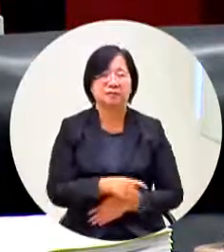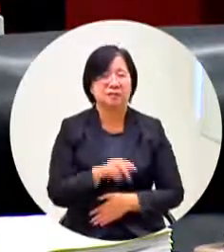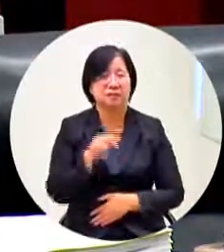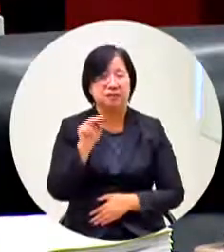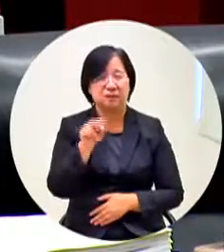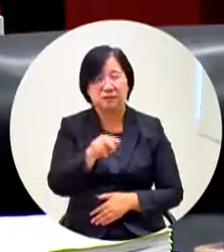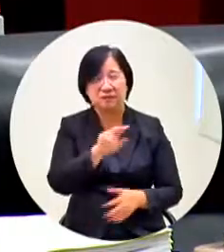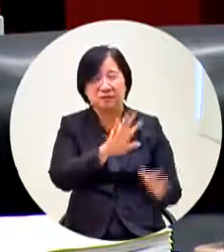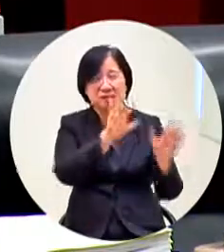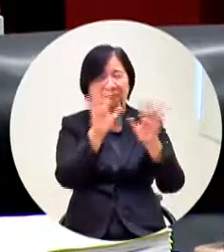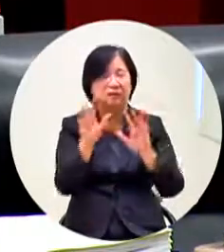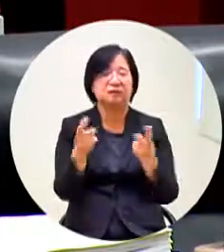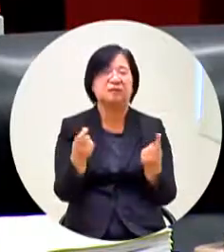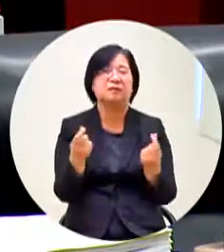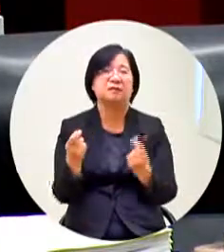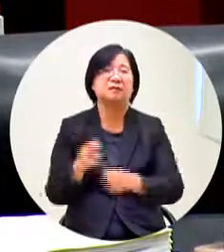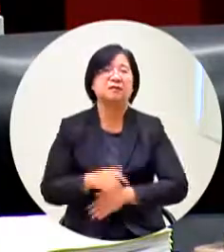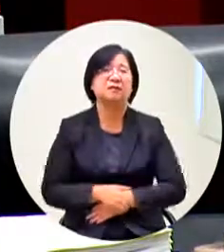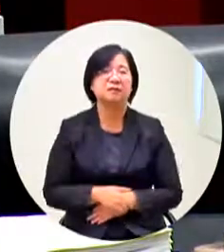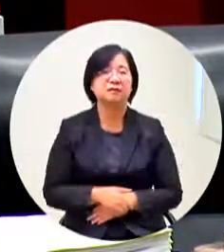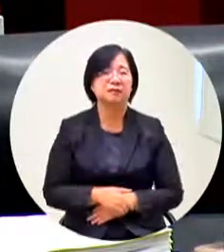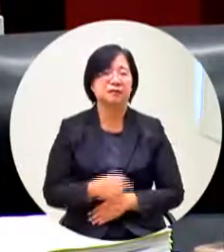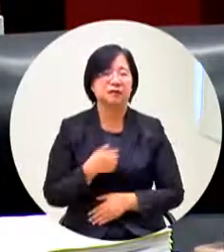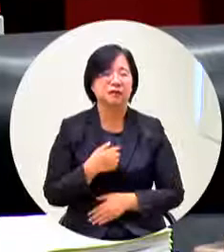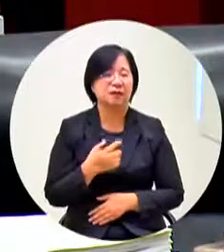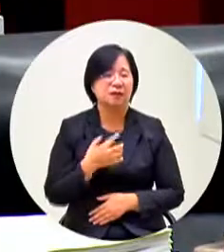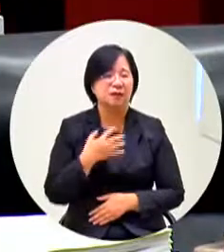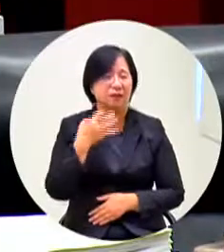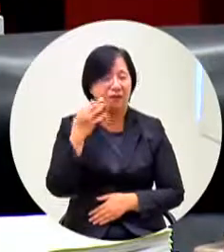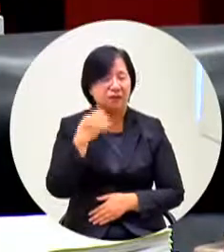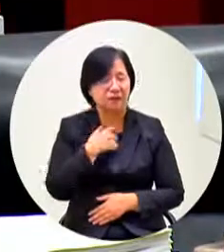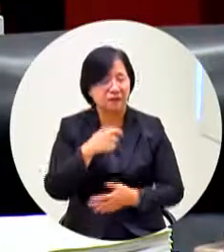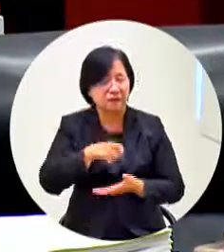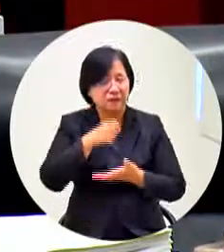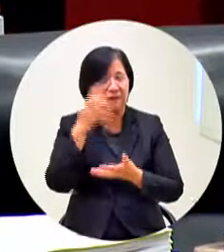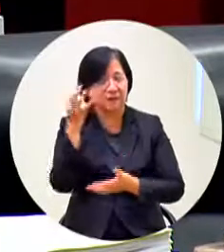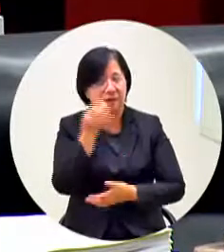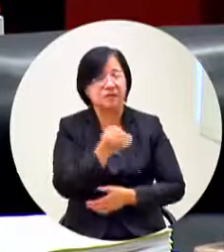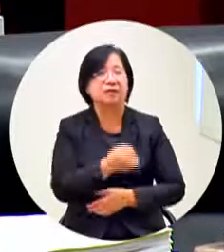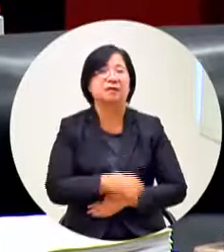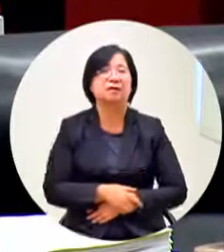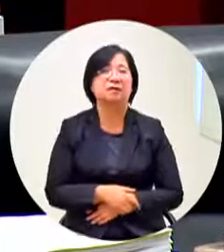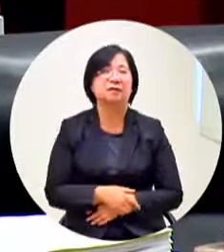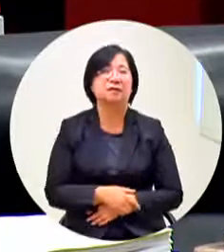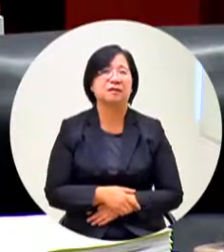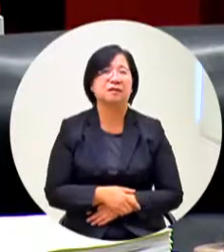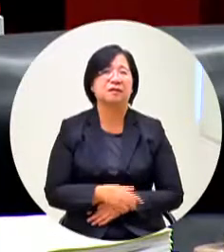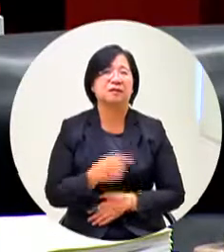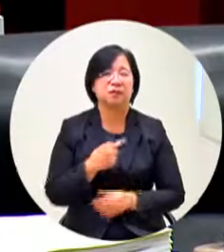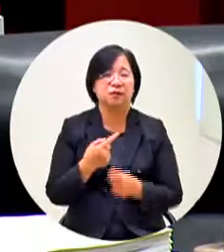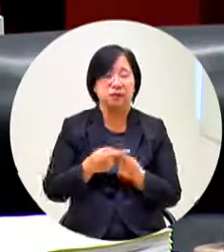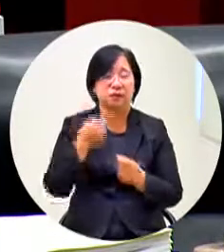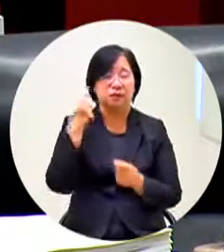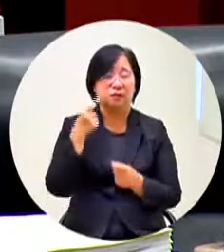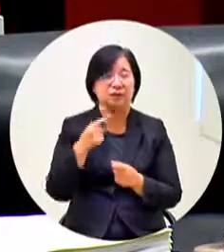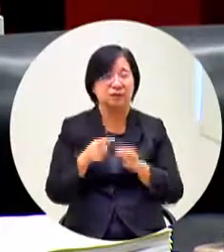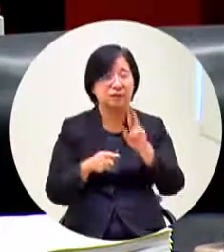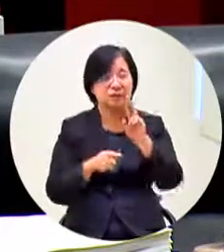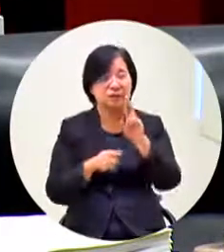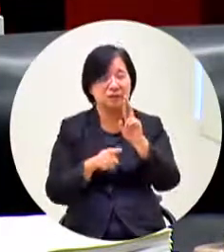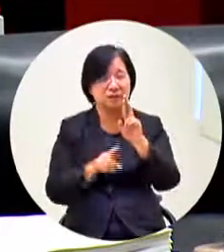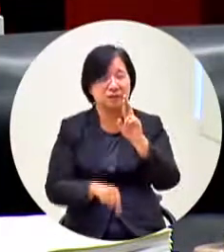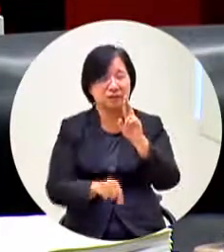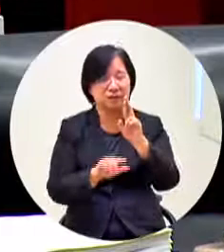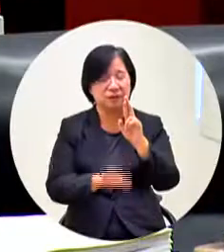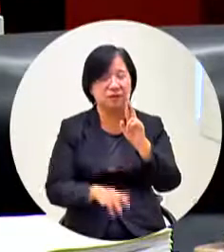久了。后来前年，我记得去年年底的时候，李副市长也跟我们亲自到现